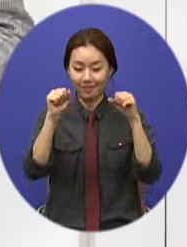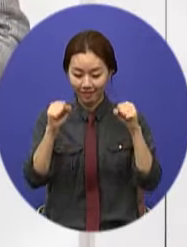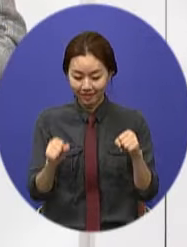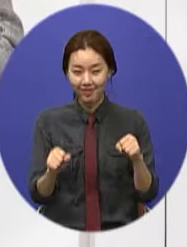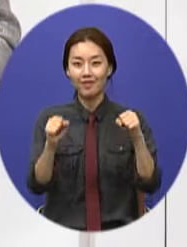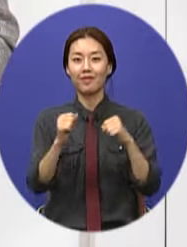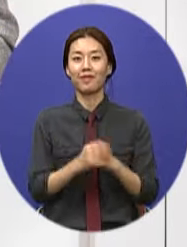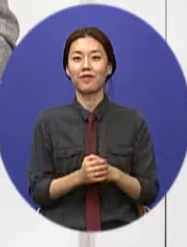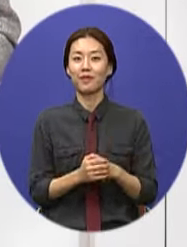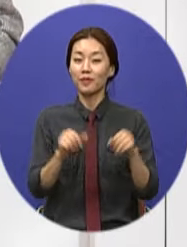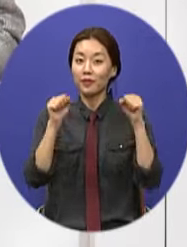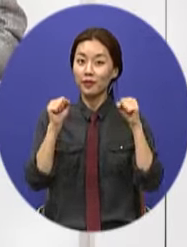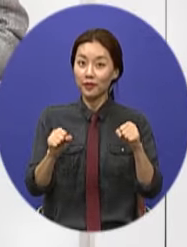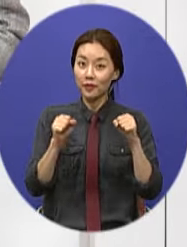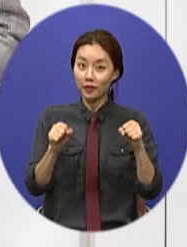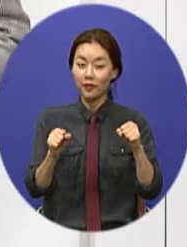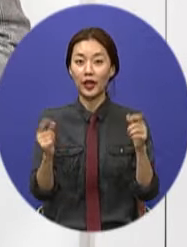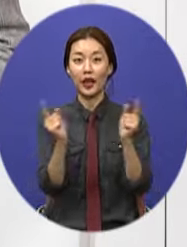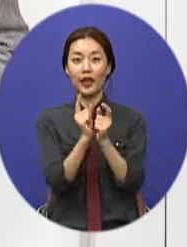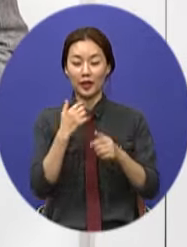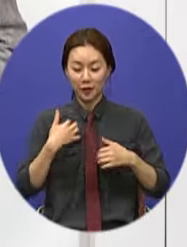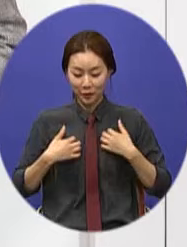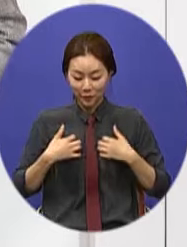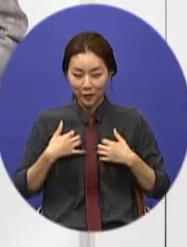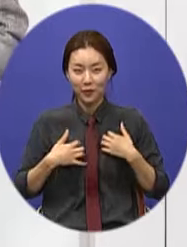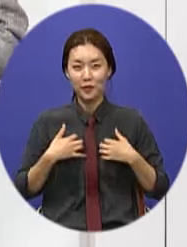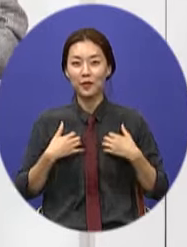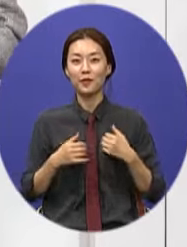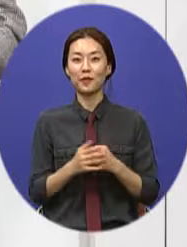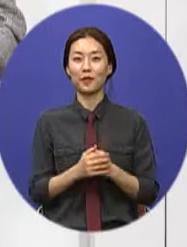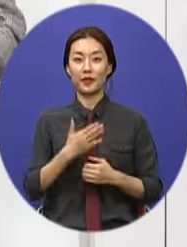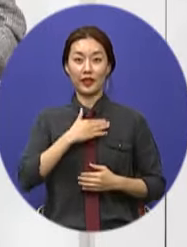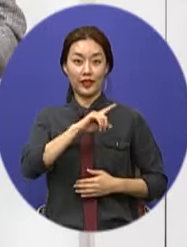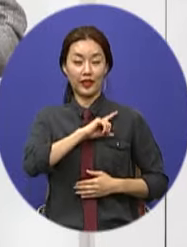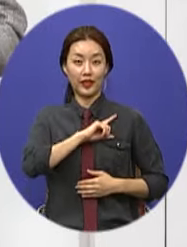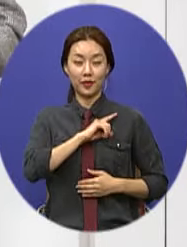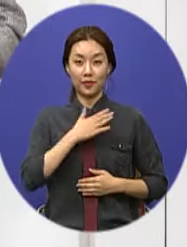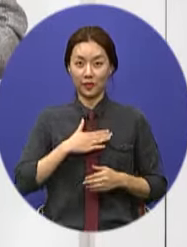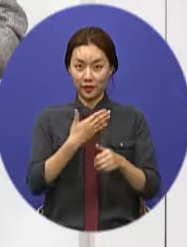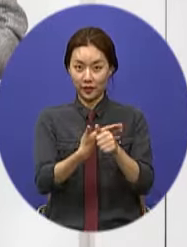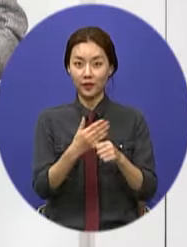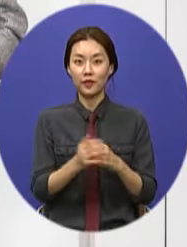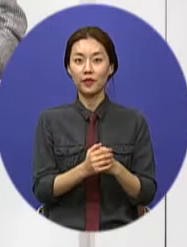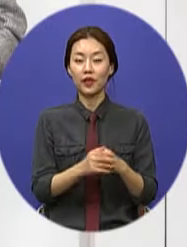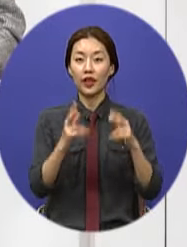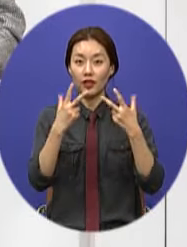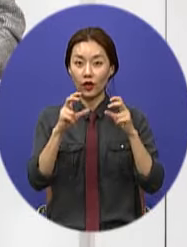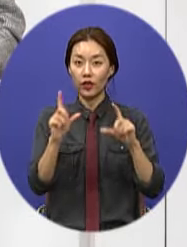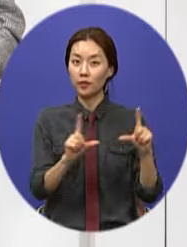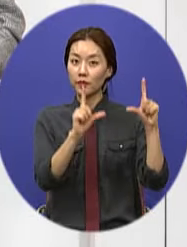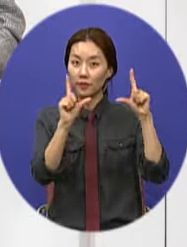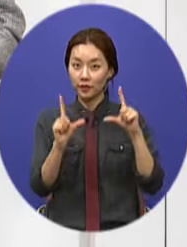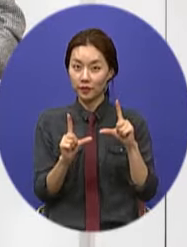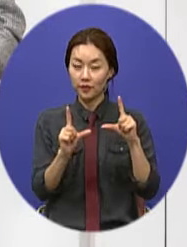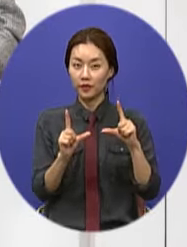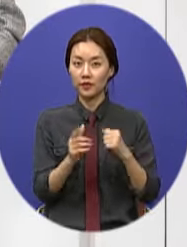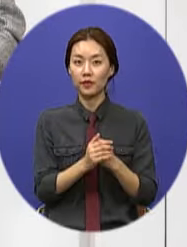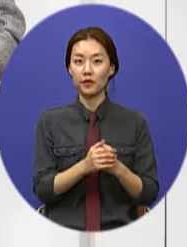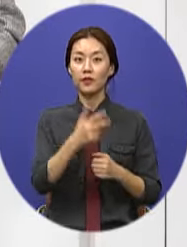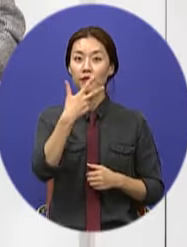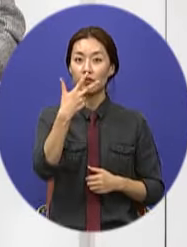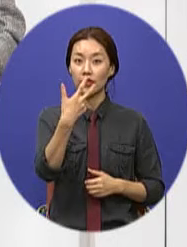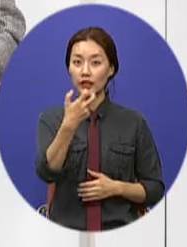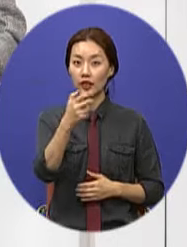안녕하세요. 안녕하세요. 반갑습니다. 네, 관중 좀 좀 뵐게요. 예, 아이고 오랜만에. 성남사는 예.